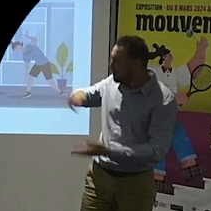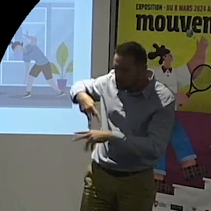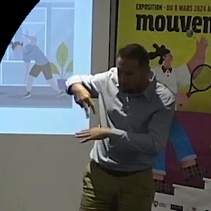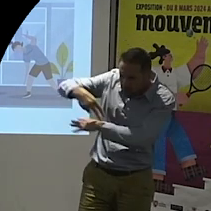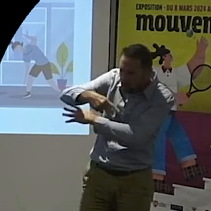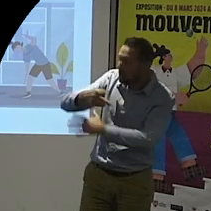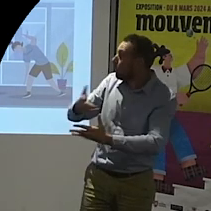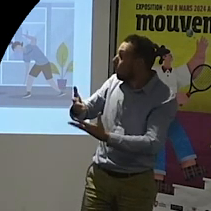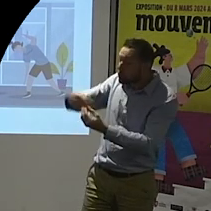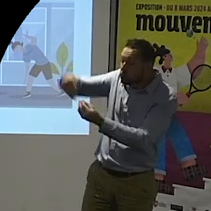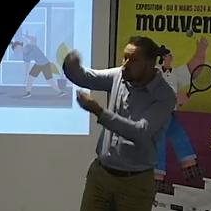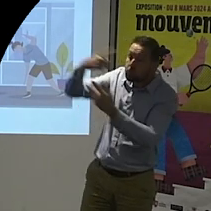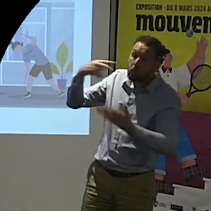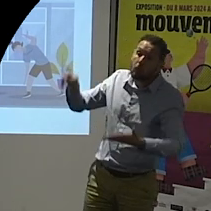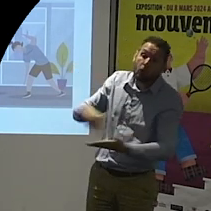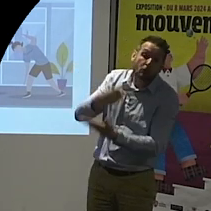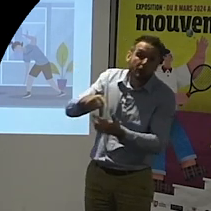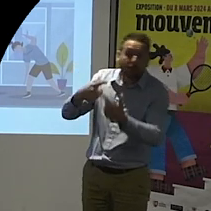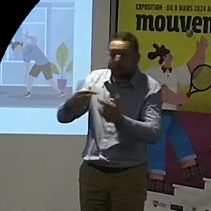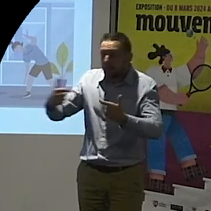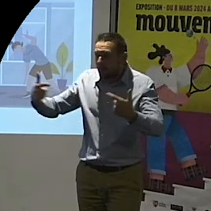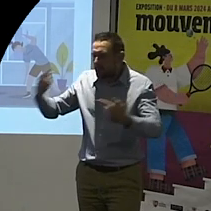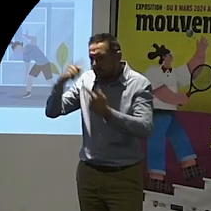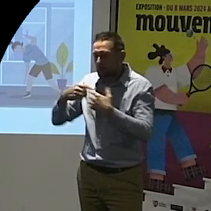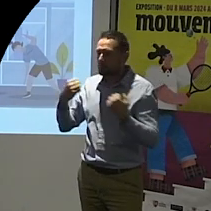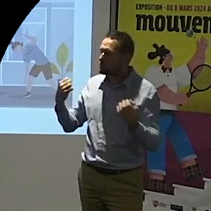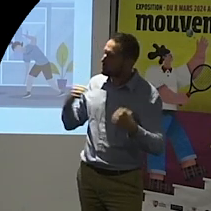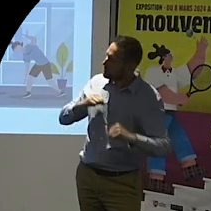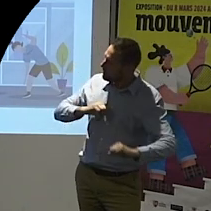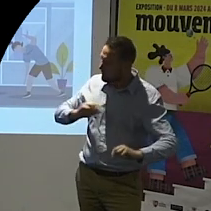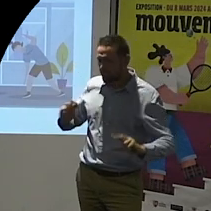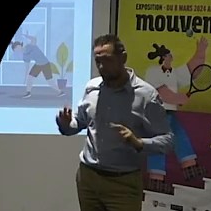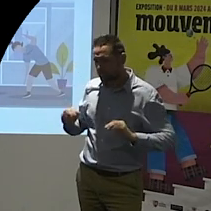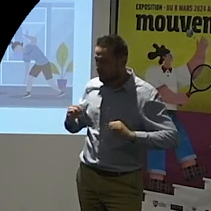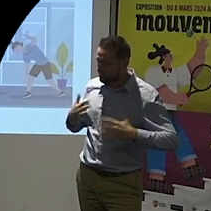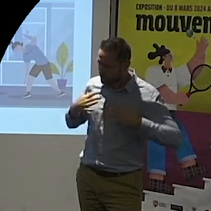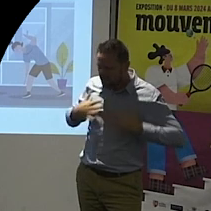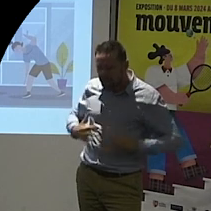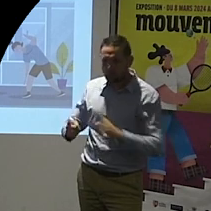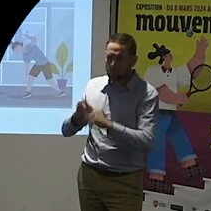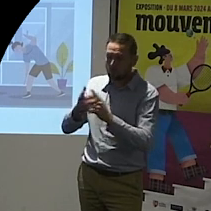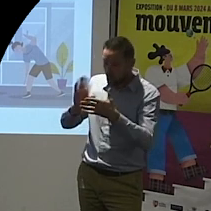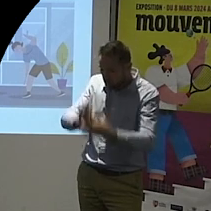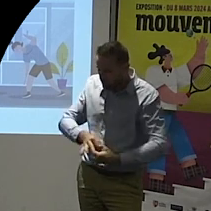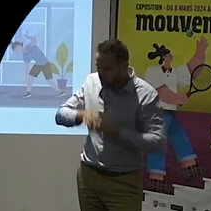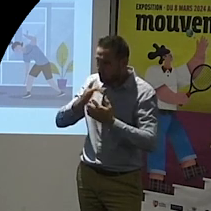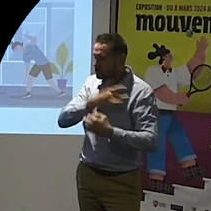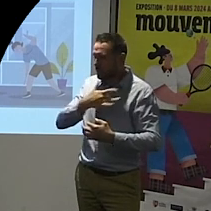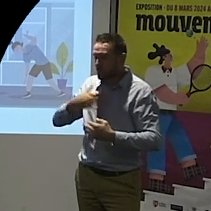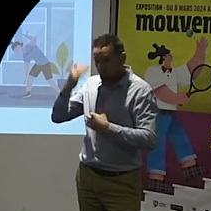plein de mots qui vont avec, du coup, sont des bienfaits pour la santé mentale. Et donc, c'est ce qu'on va retrouver à travers les